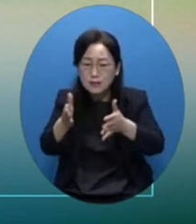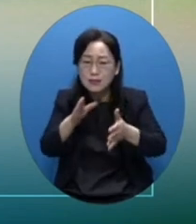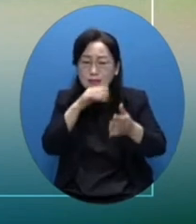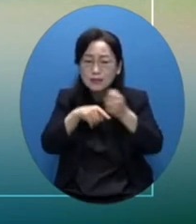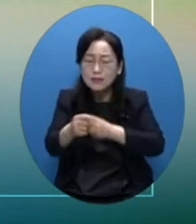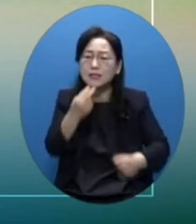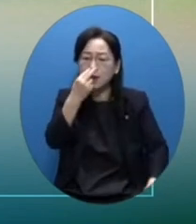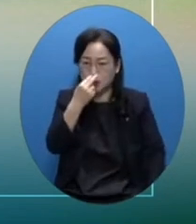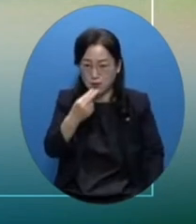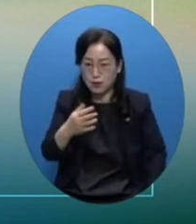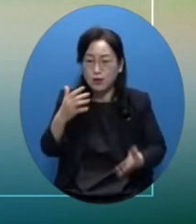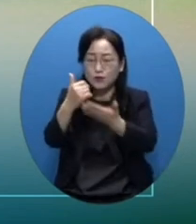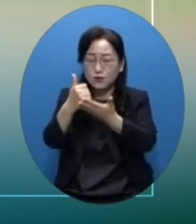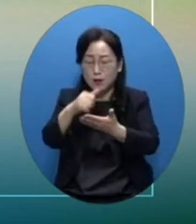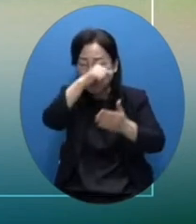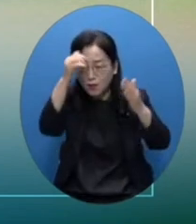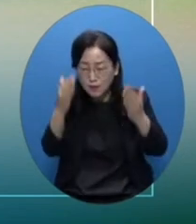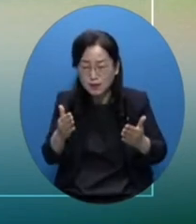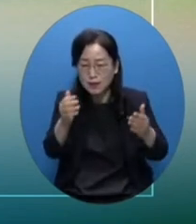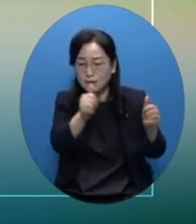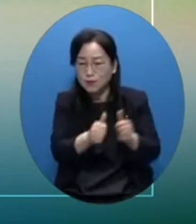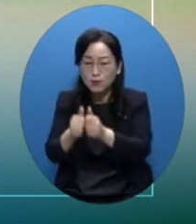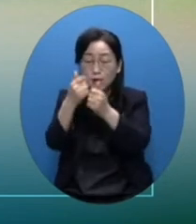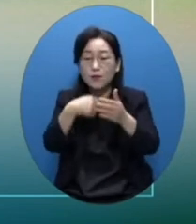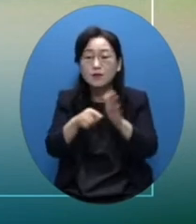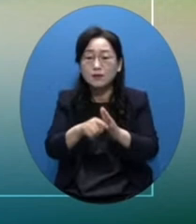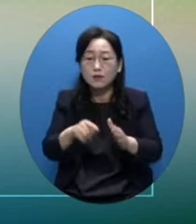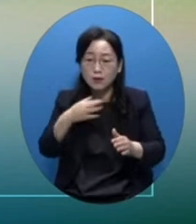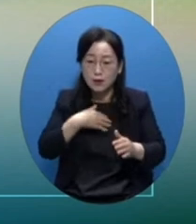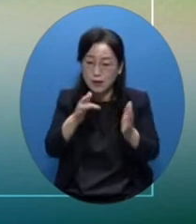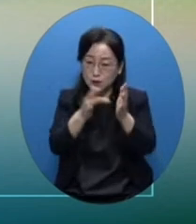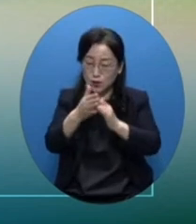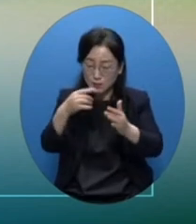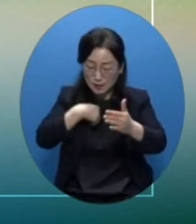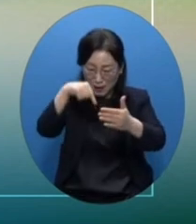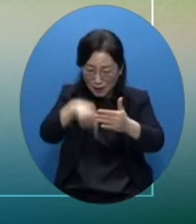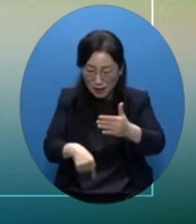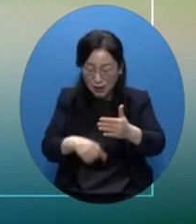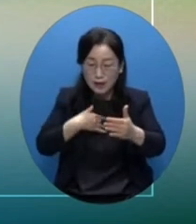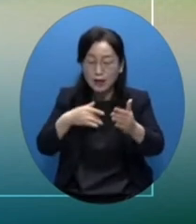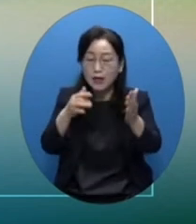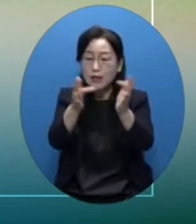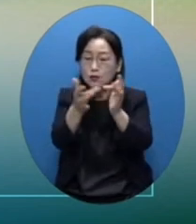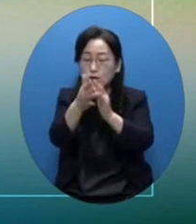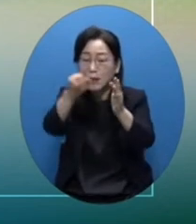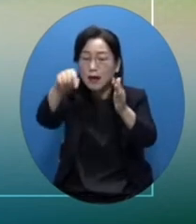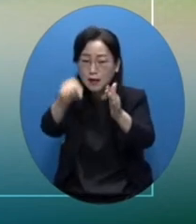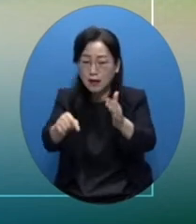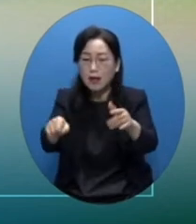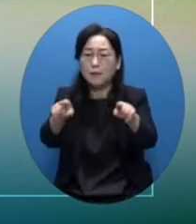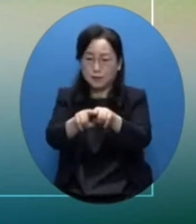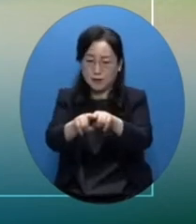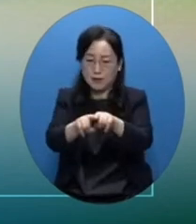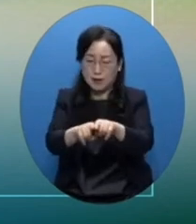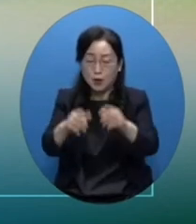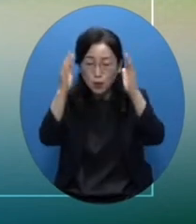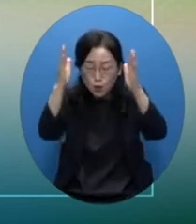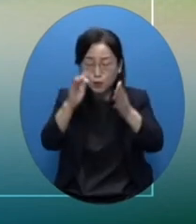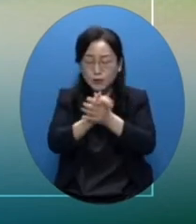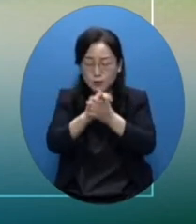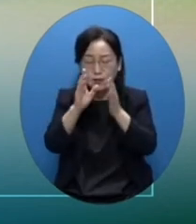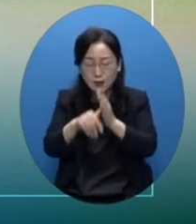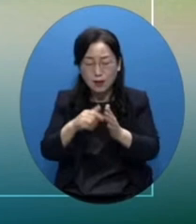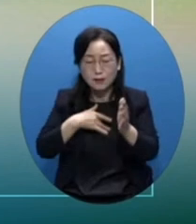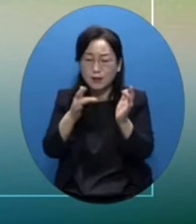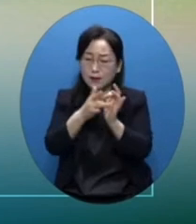이런 주님과 일생 동안 의 하려면 예수님이 내 안에 내가 예수의 많이 써야 한다 공부하고 기도할 때도 과연 나는